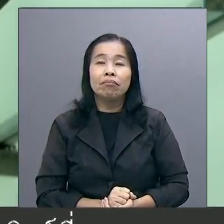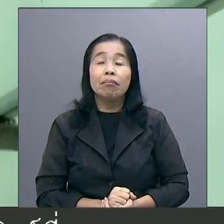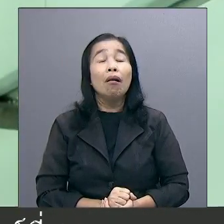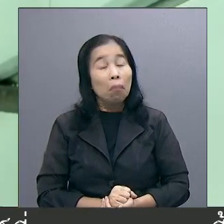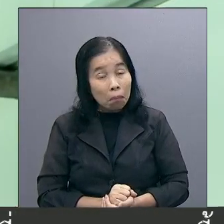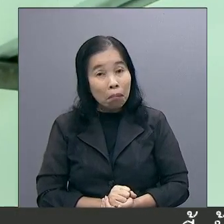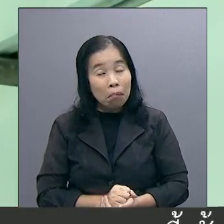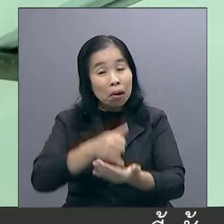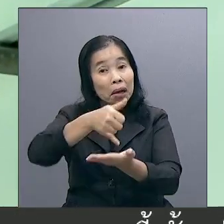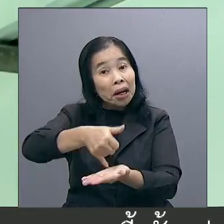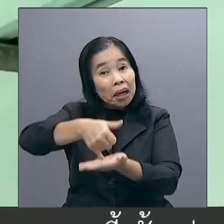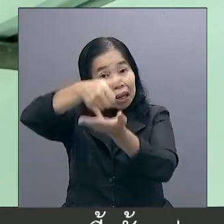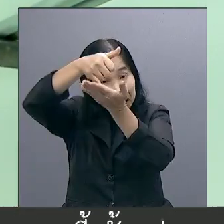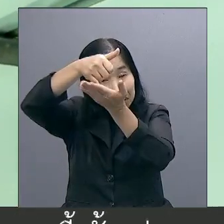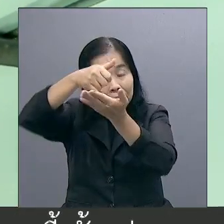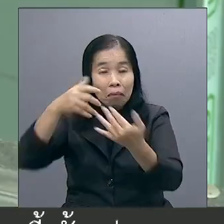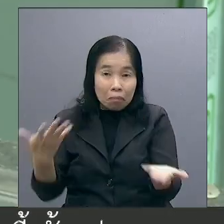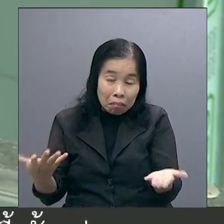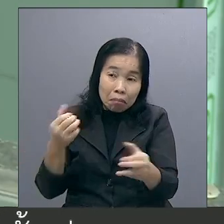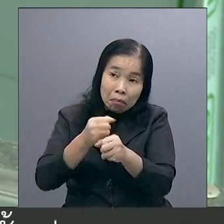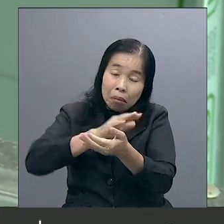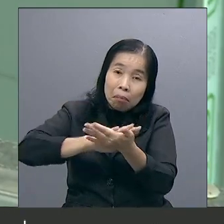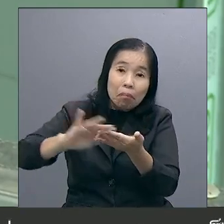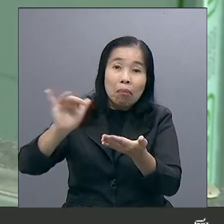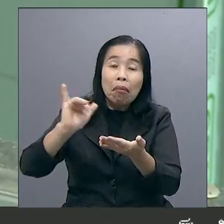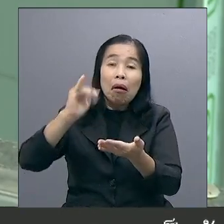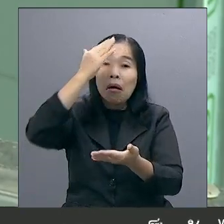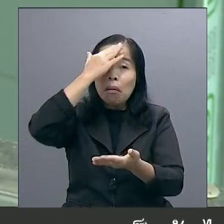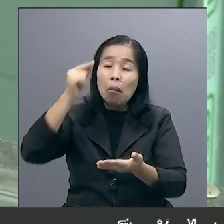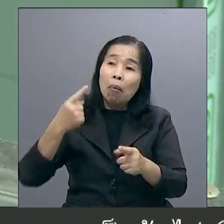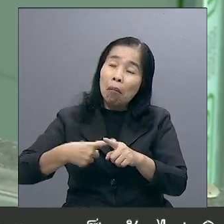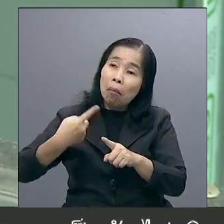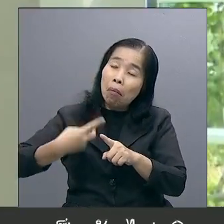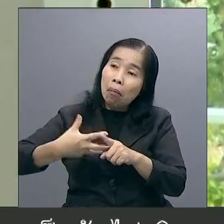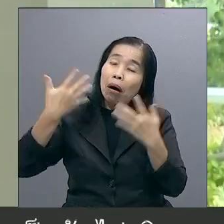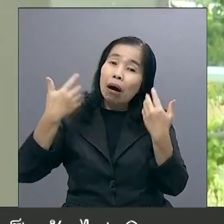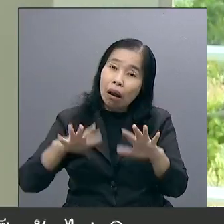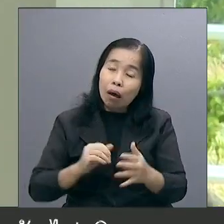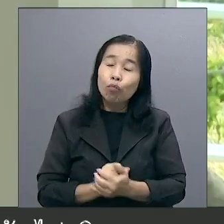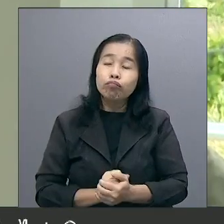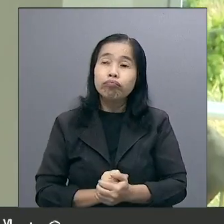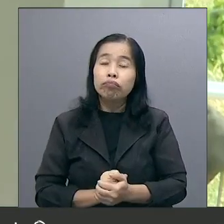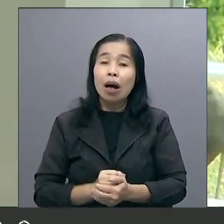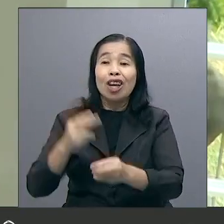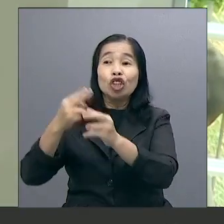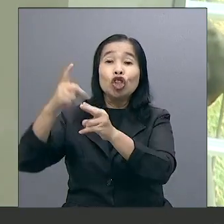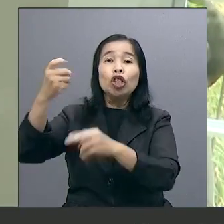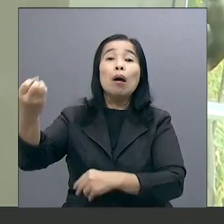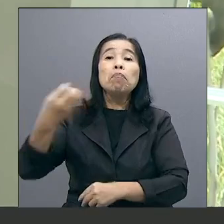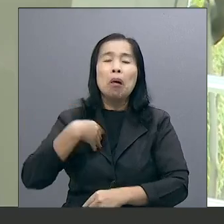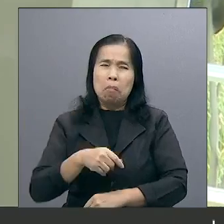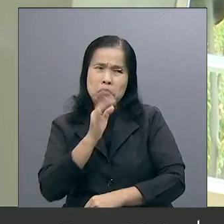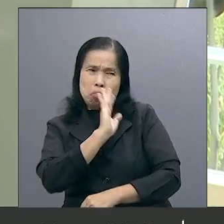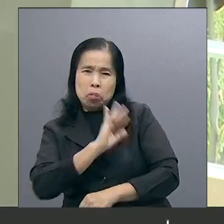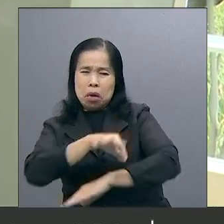4,ฟต์ันี้ยงคงรอกันก็สรางให้แล้วเสร็หลงผู้รับเมาหุดงานนานหลายเดือนผู้เสีหายอ้าง สร้างผิแบบ ไมได้มาตรฐ